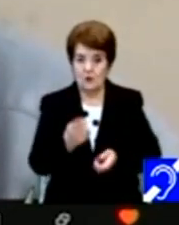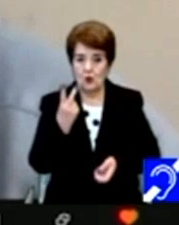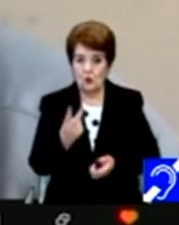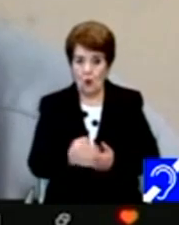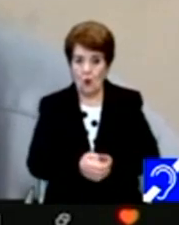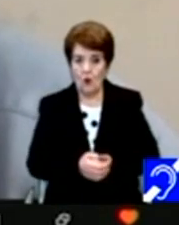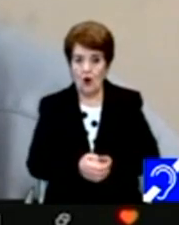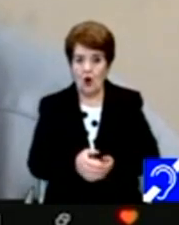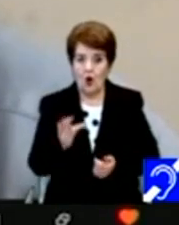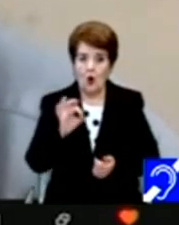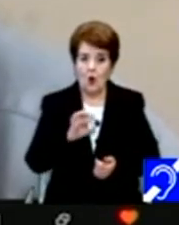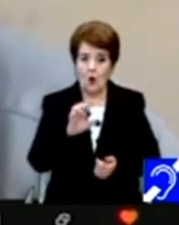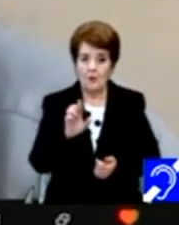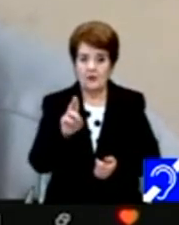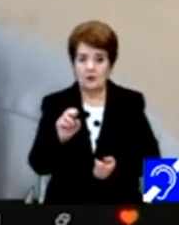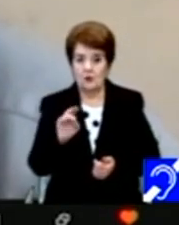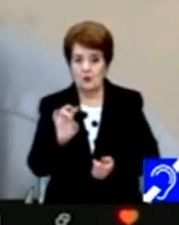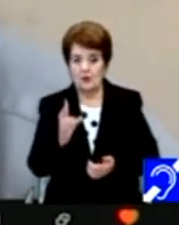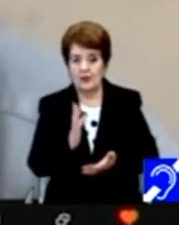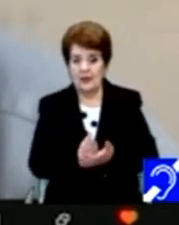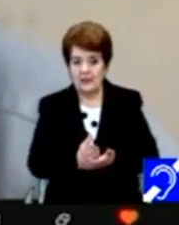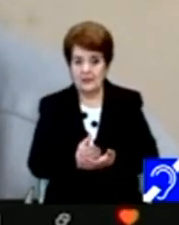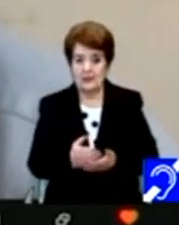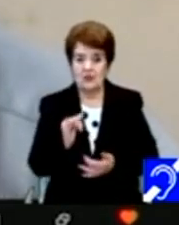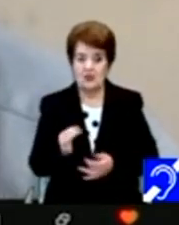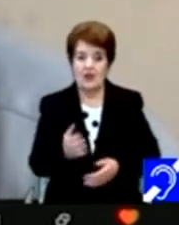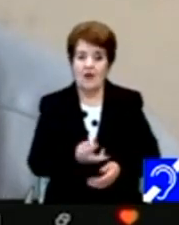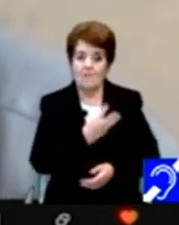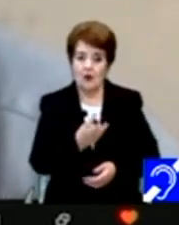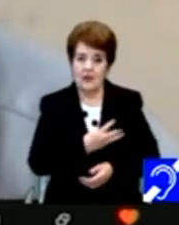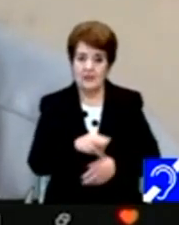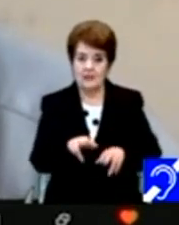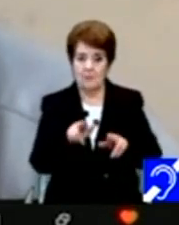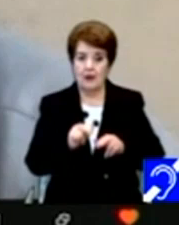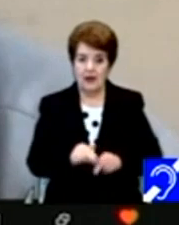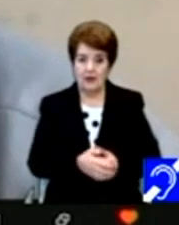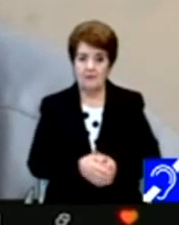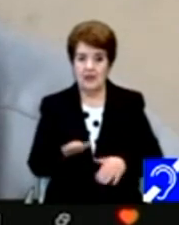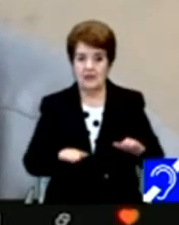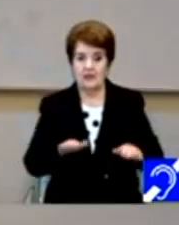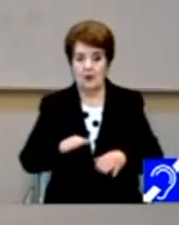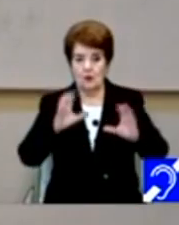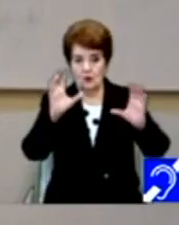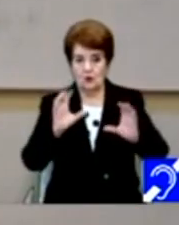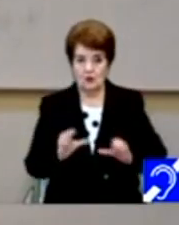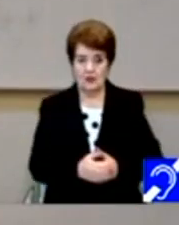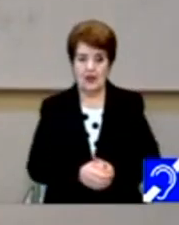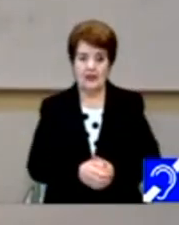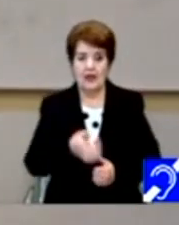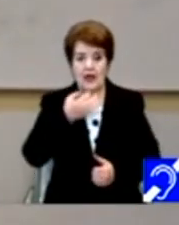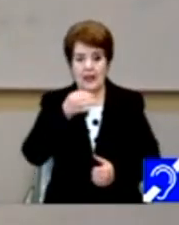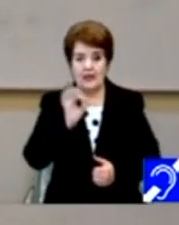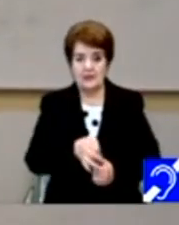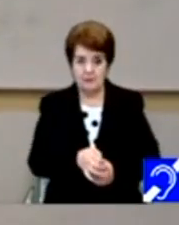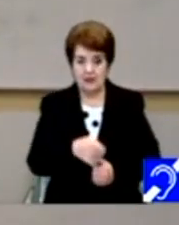două opțiuni sau într-un act care deja există și într-o voință a Parlamentului care totuși are valențe constituționale. Experții mai